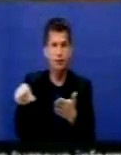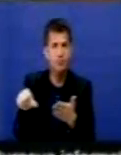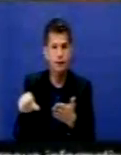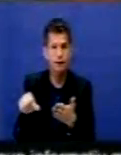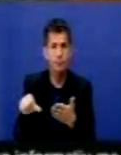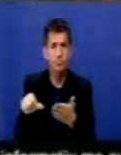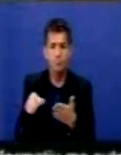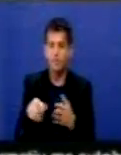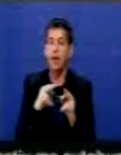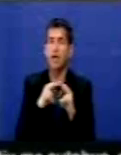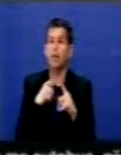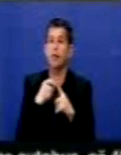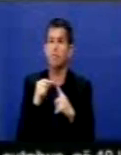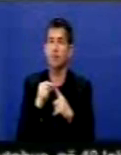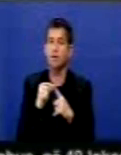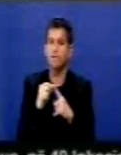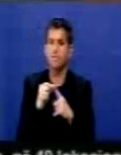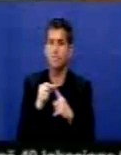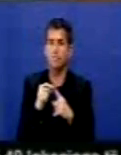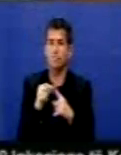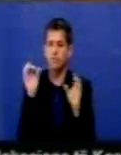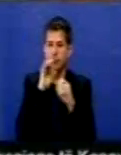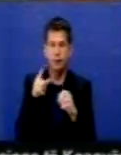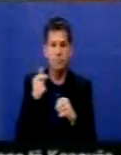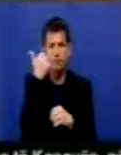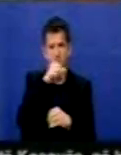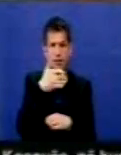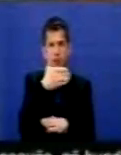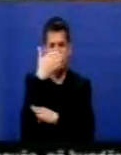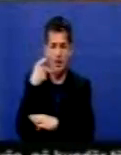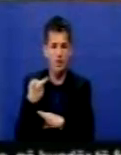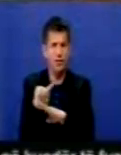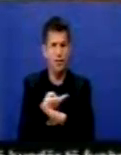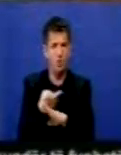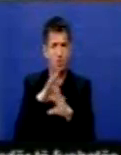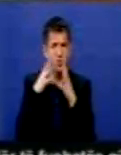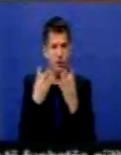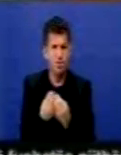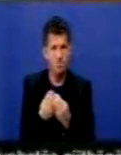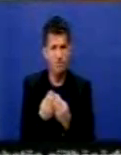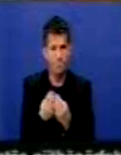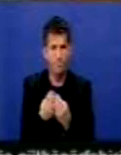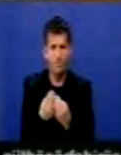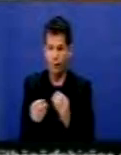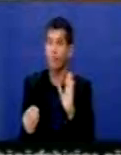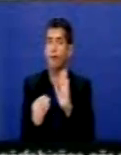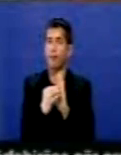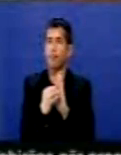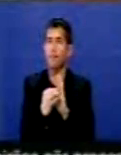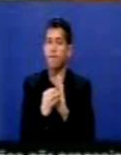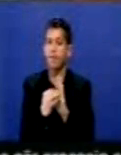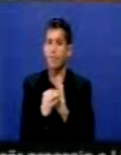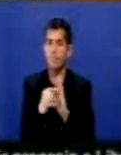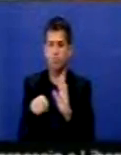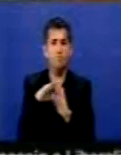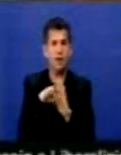si pas të cilës AKP-s i njëhet e drejta, që për cilën do ndërmarrje publike, e cila gjende në listën e ndërmarrje publike, si